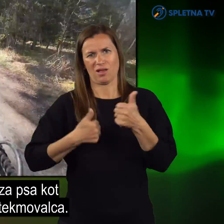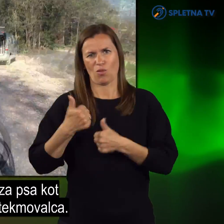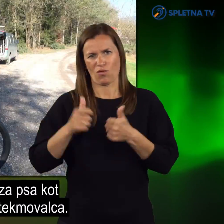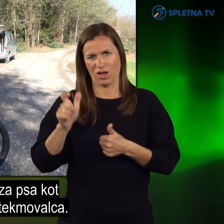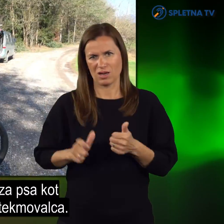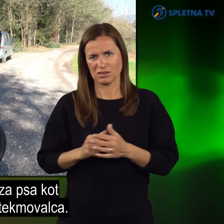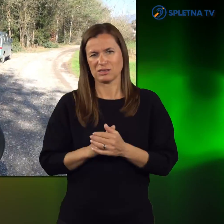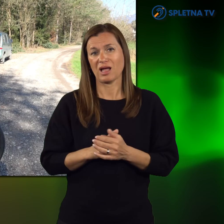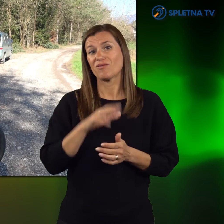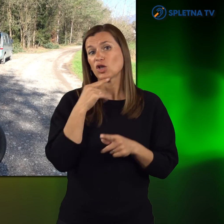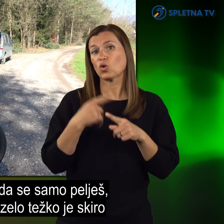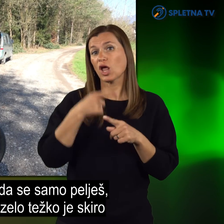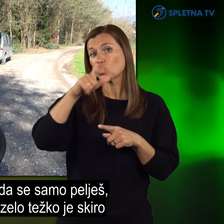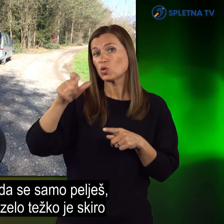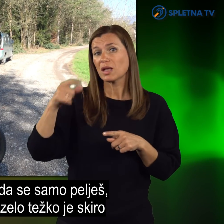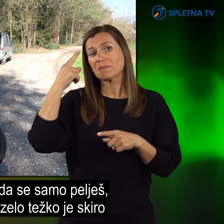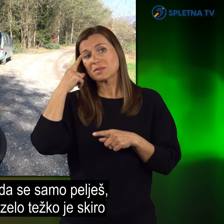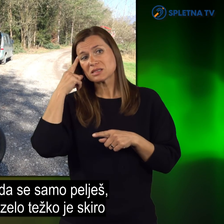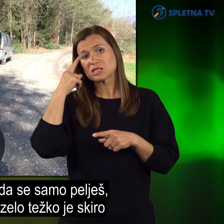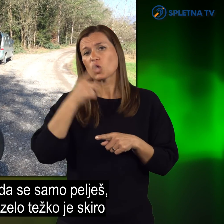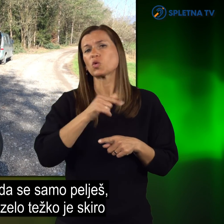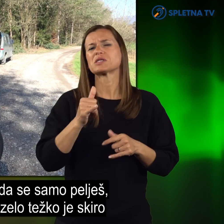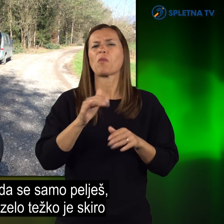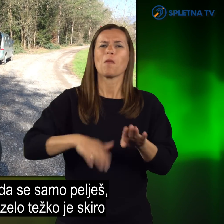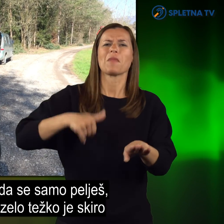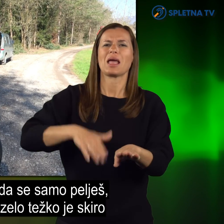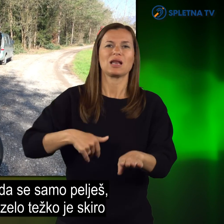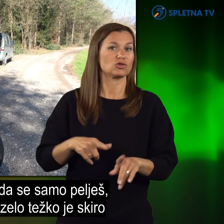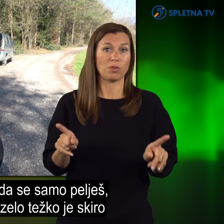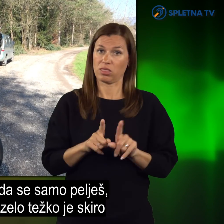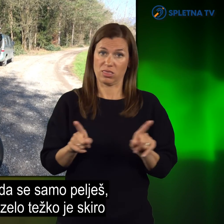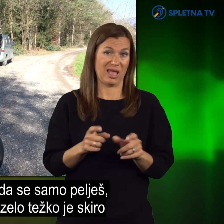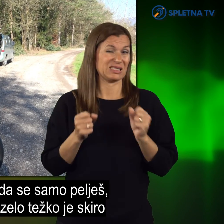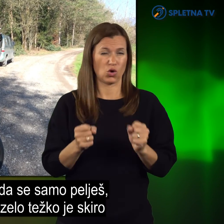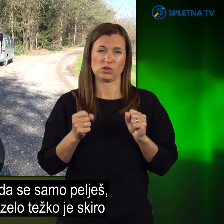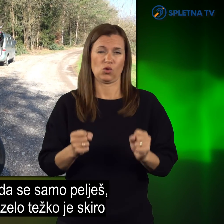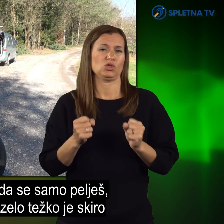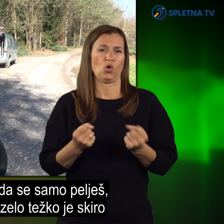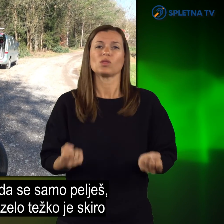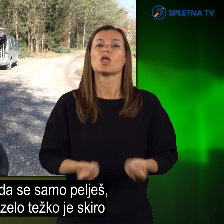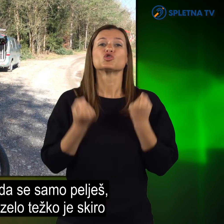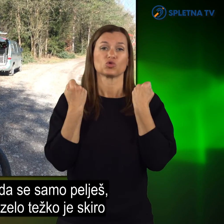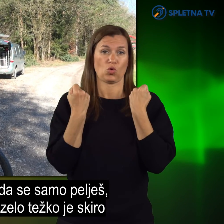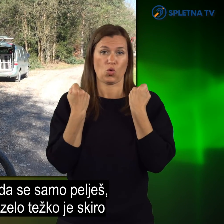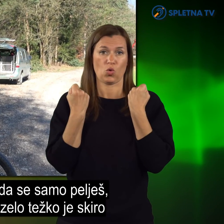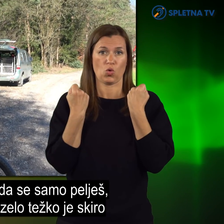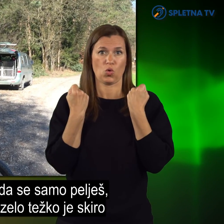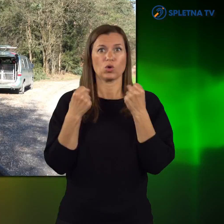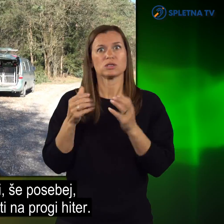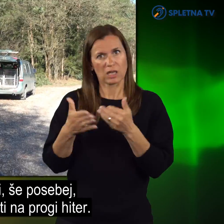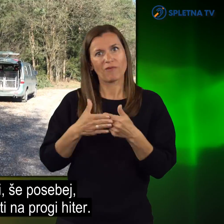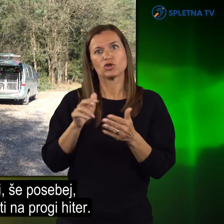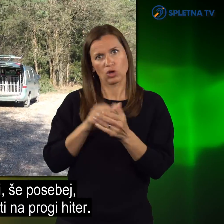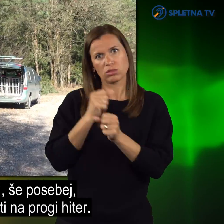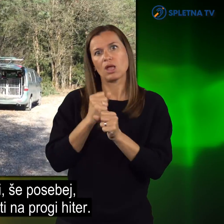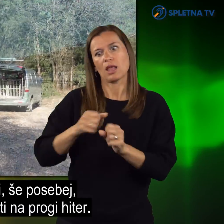za tekmovalca. V bistvu dostikrat ljudje mislijo, da se tukaj gor samo peleš, ampak je v resnici zelo težko to